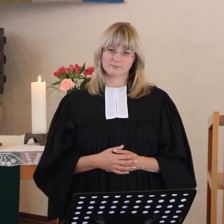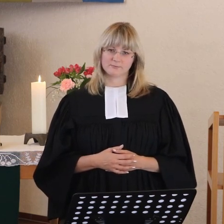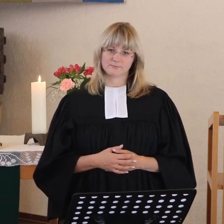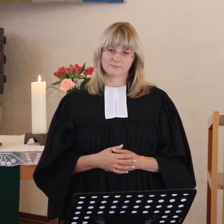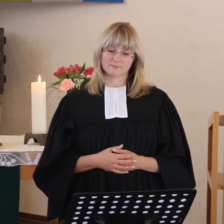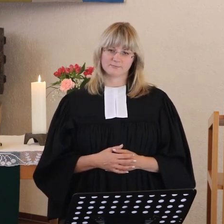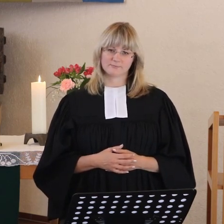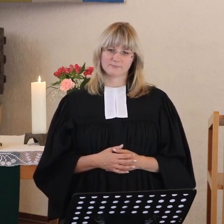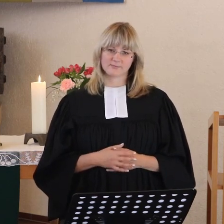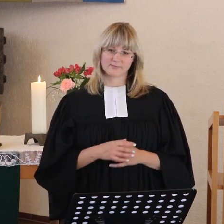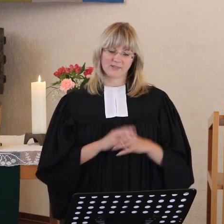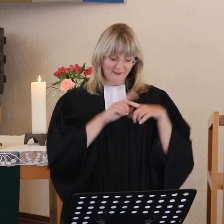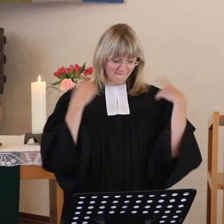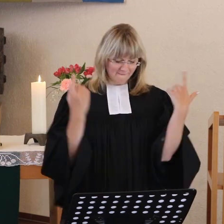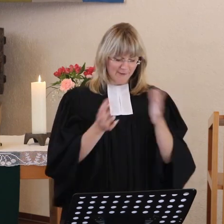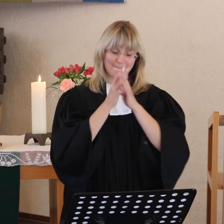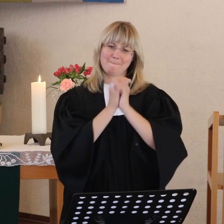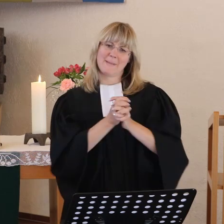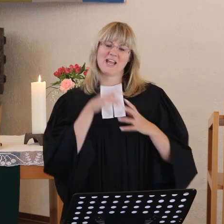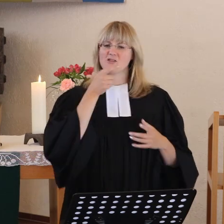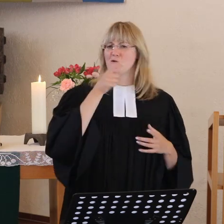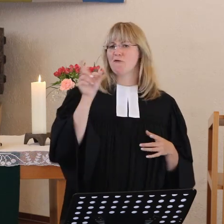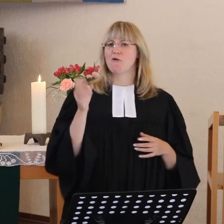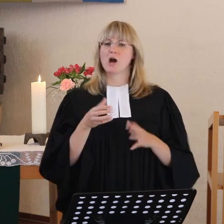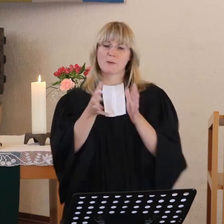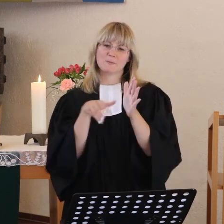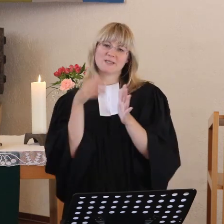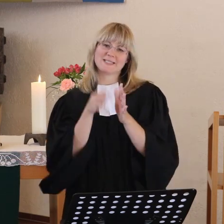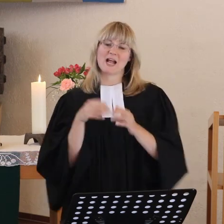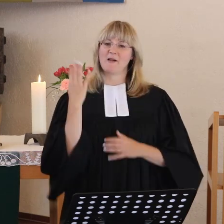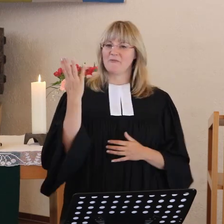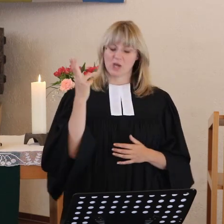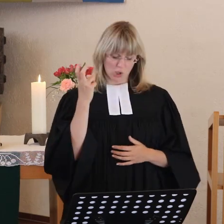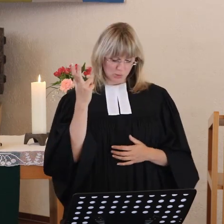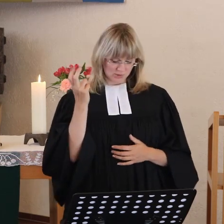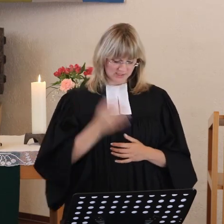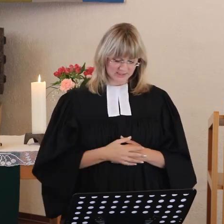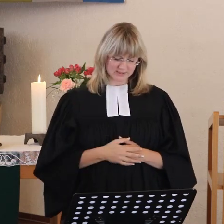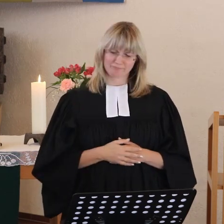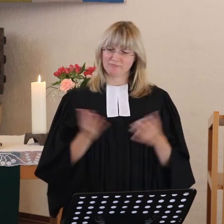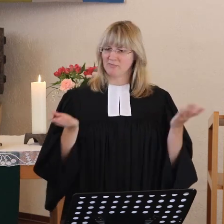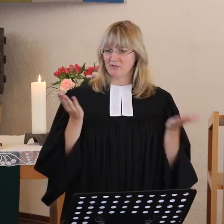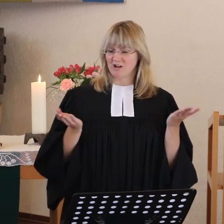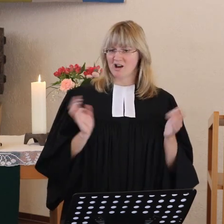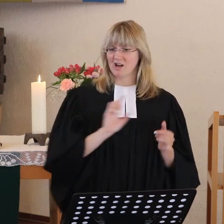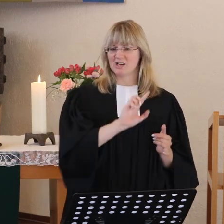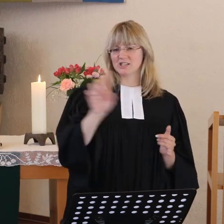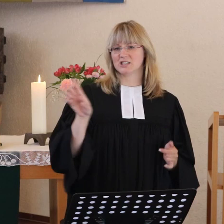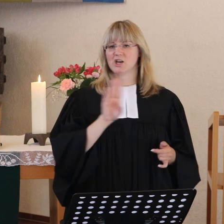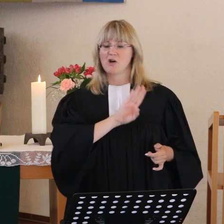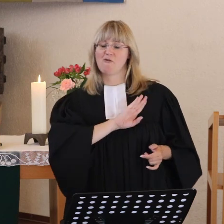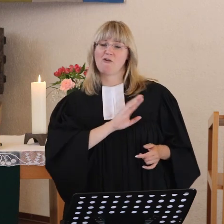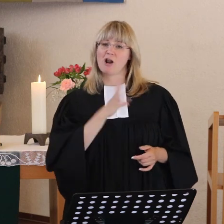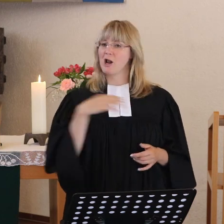Wir sprechen den Psalm 34 in einer neueren Übertragung von Peter Spangenberg. Sie können